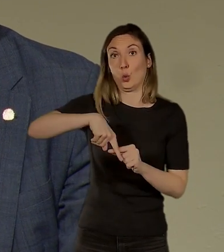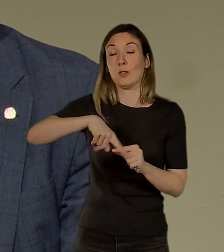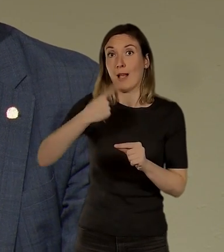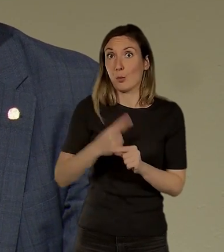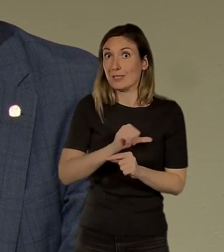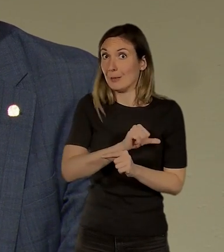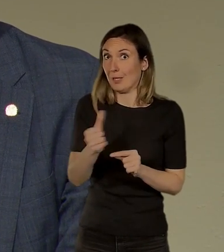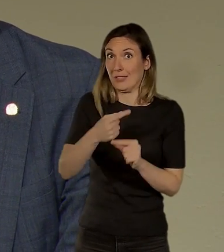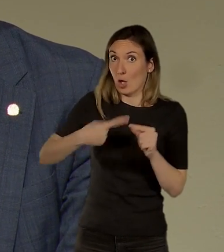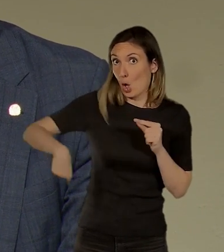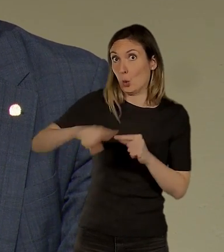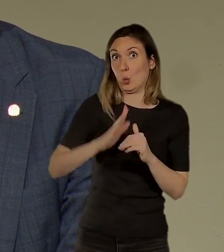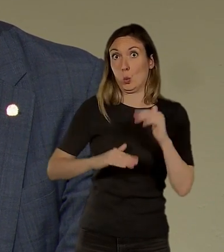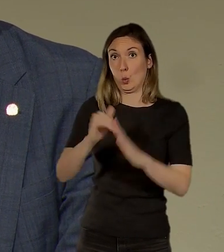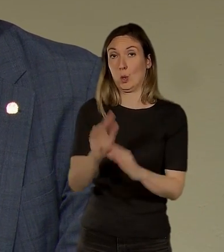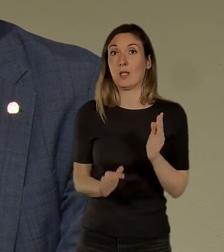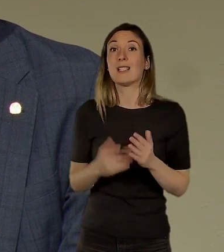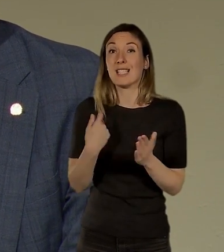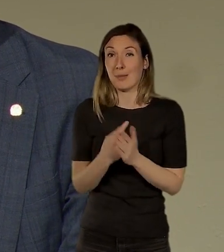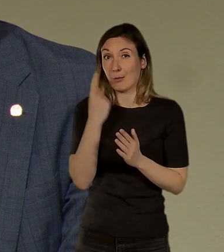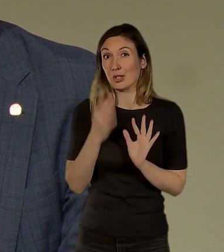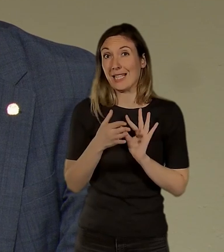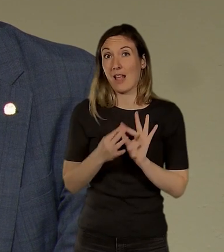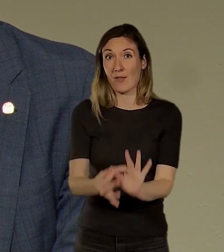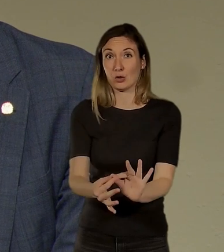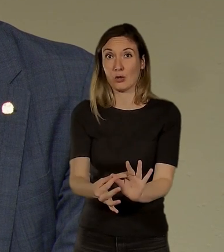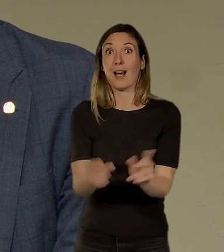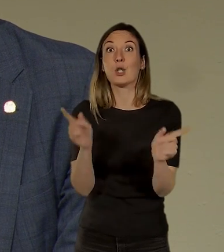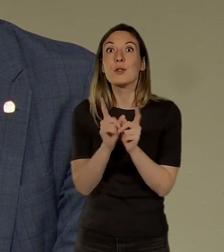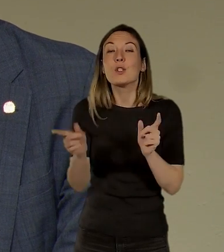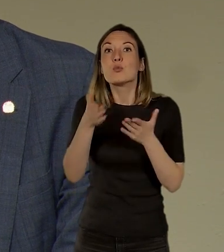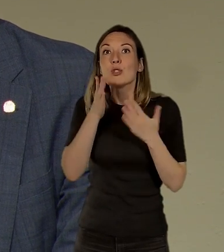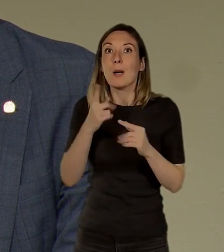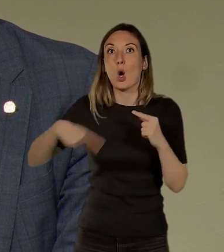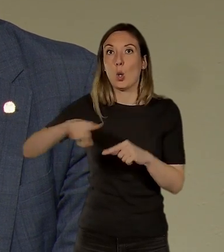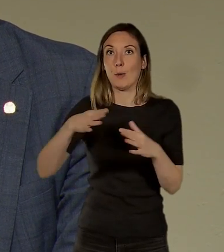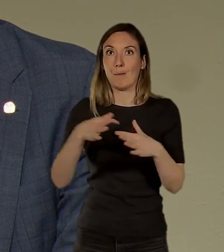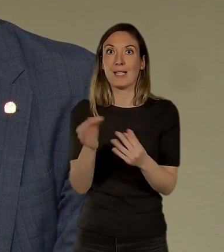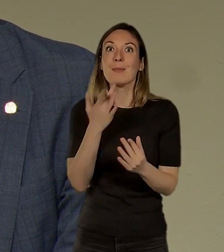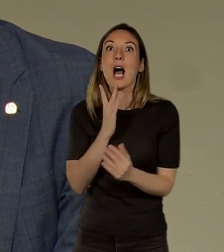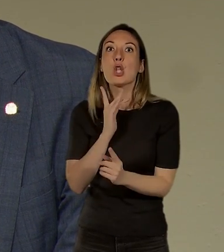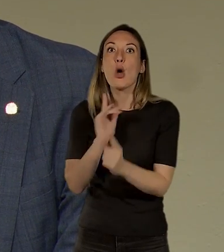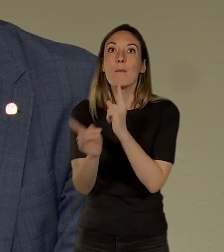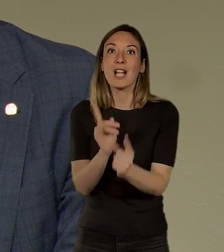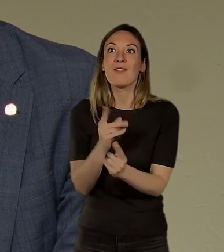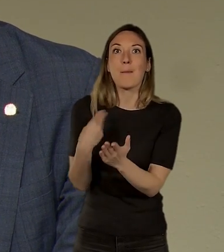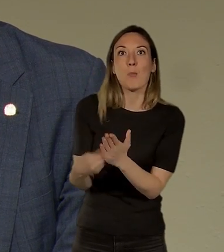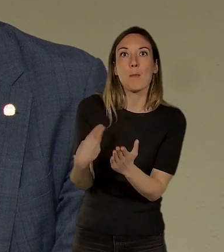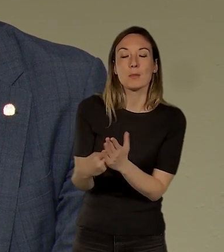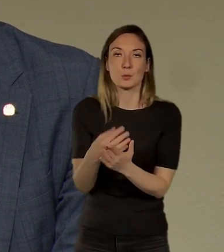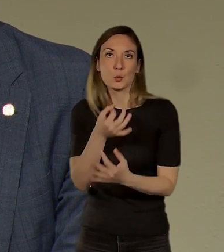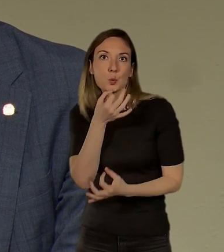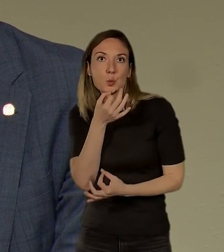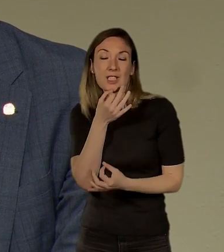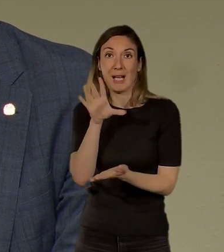posloupnost těch kroků by měla být takováto, a proto vlastně nelze očekávat, že se s tím